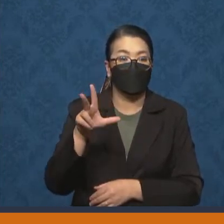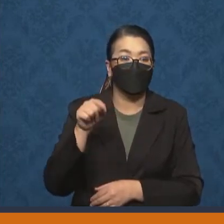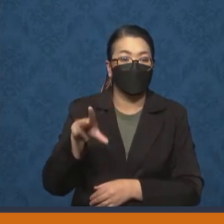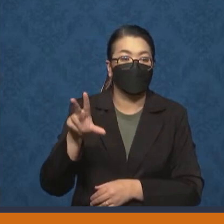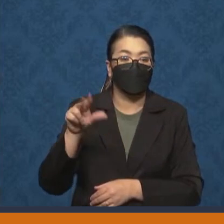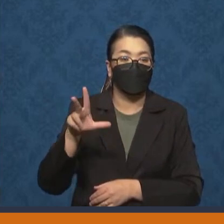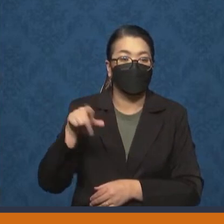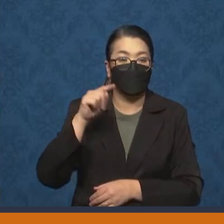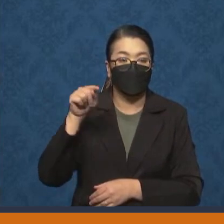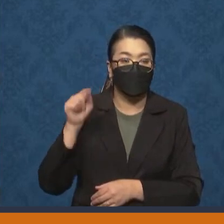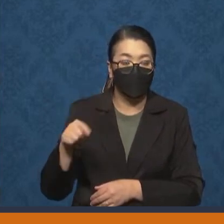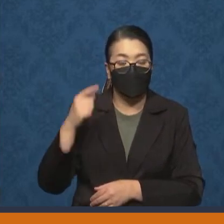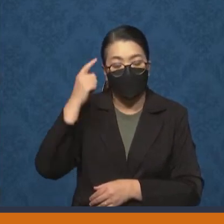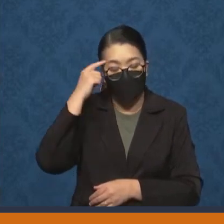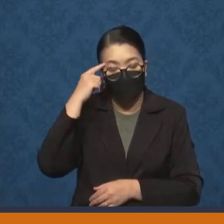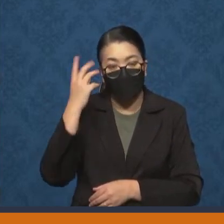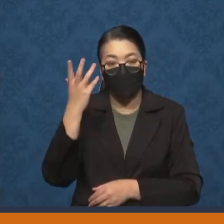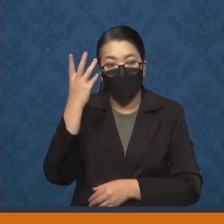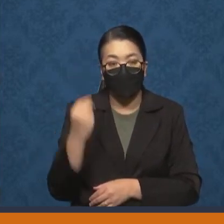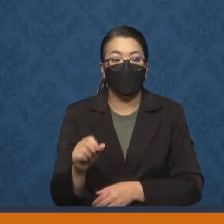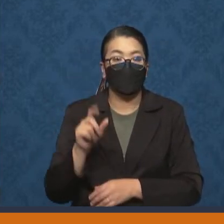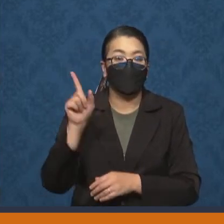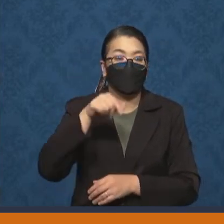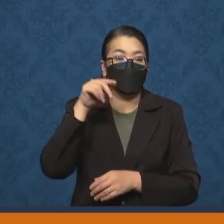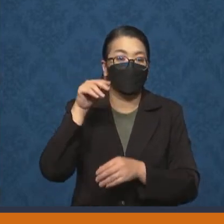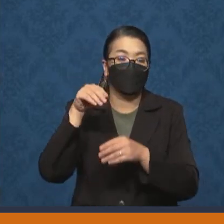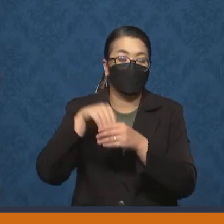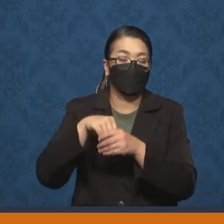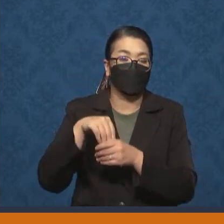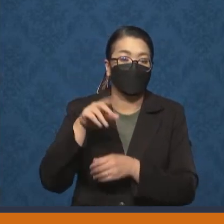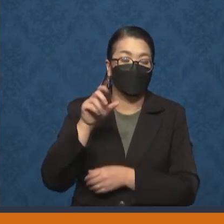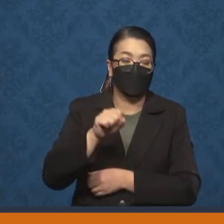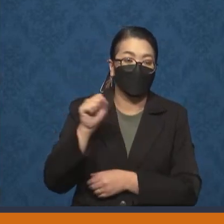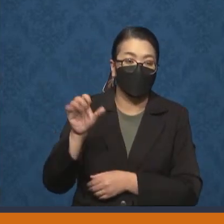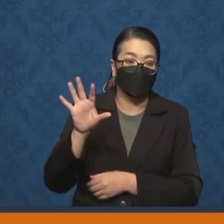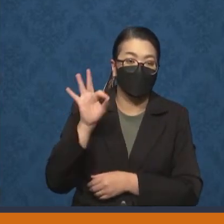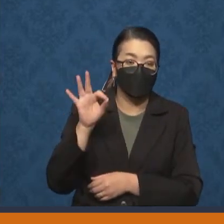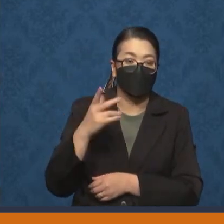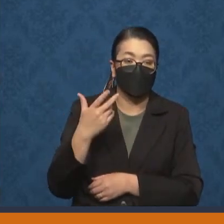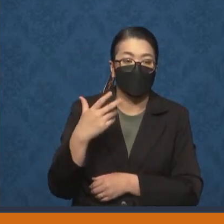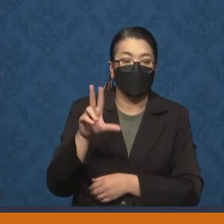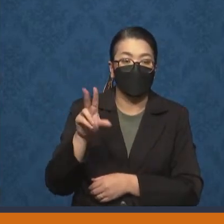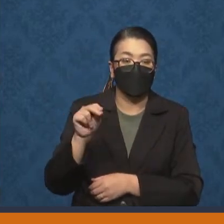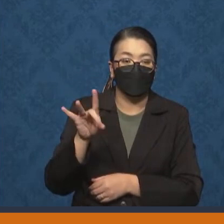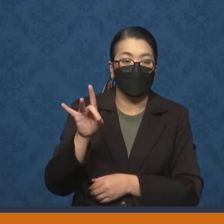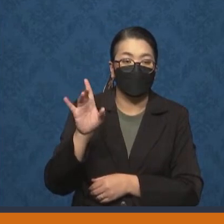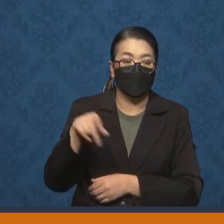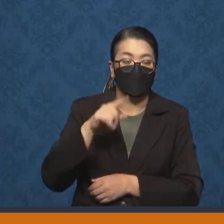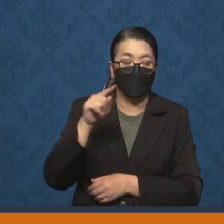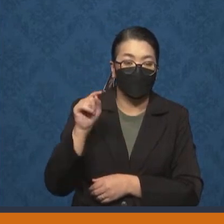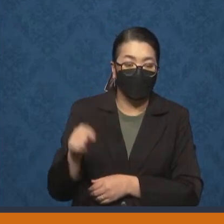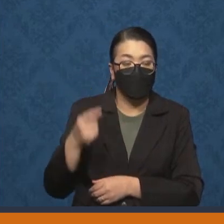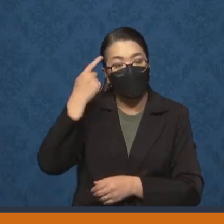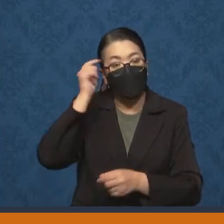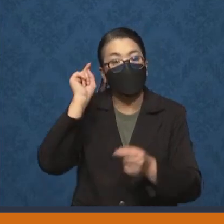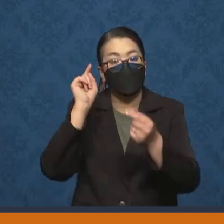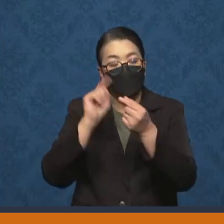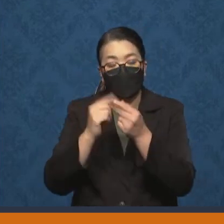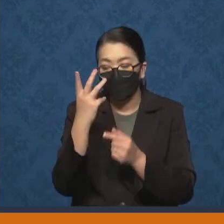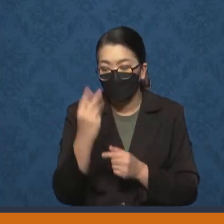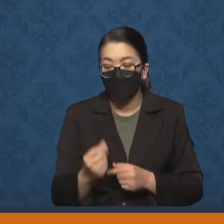ปันส่วนที่ถูกต้องเนี่ยเราจะเหลือเปอร์เซ็นต์ส.ส.ในสภาแค่ 38% ค่าความคาดเคลื่อนจากเจตจำนงของประชาชนเหลือแ